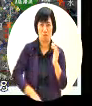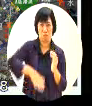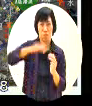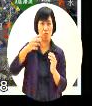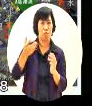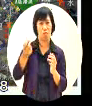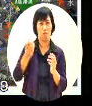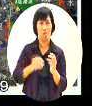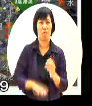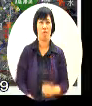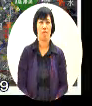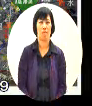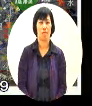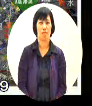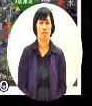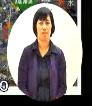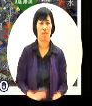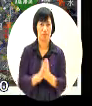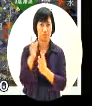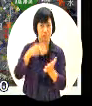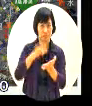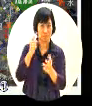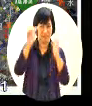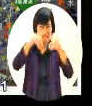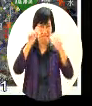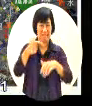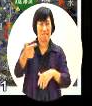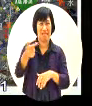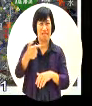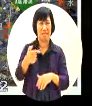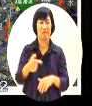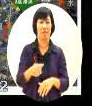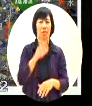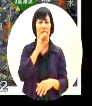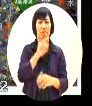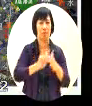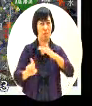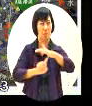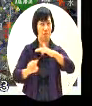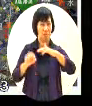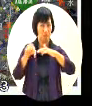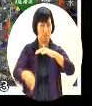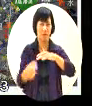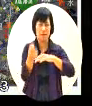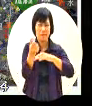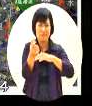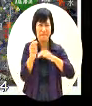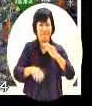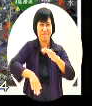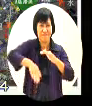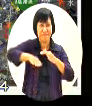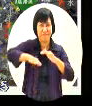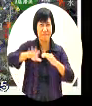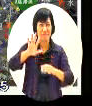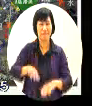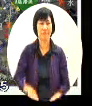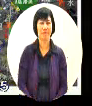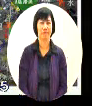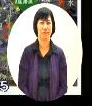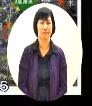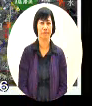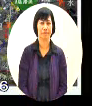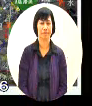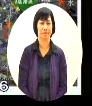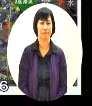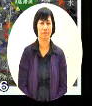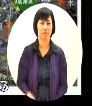年都有一届上大的雨水吼，搁做公路卡遐吼，我那有小可有淹水。不过在小块淹水，医